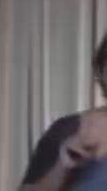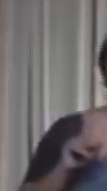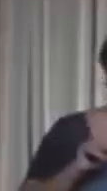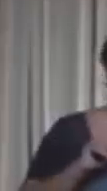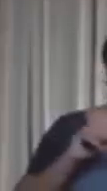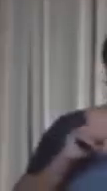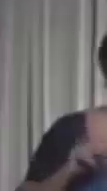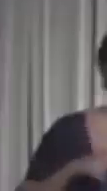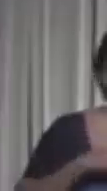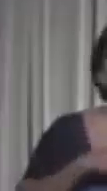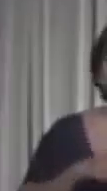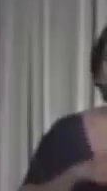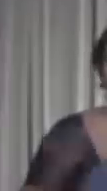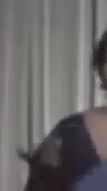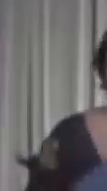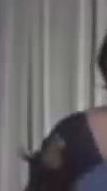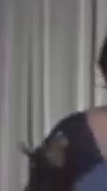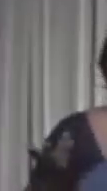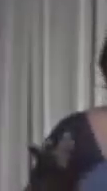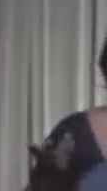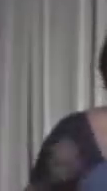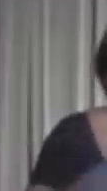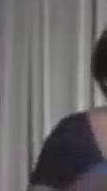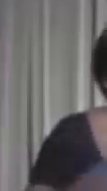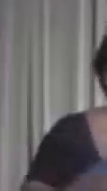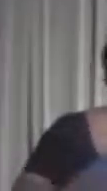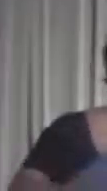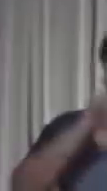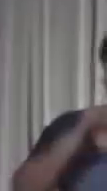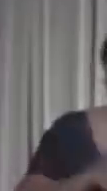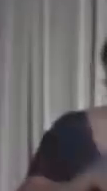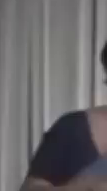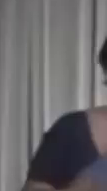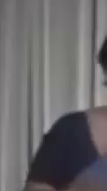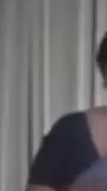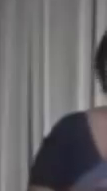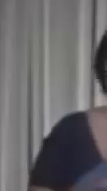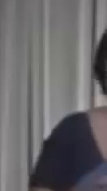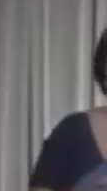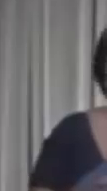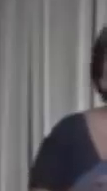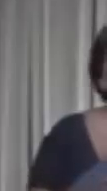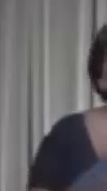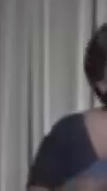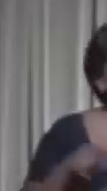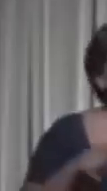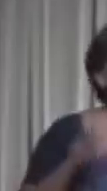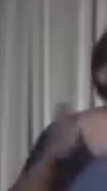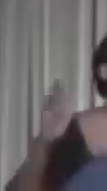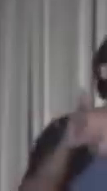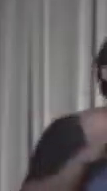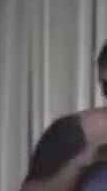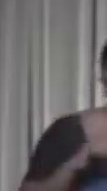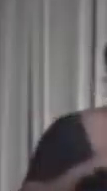எனவே இந்த விஷயத்தில் அரச அதிகாரிகளுடைய விஷயம் என்பது மிக ஆழமாக நீண்ட பார்வையோடு சிந்திக்கப்பட வேண்டிய ஒரு விஷயம். அது மாத்திரம்